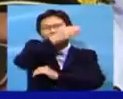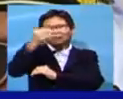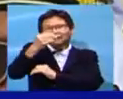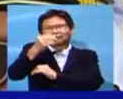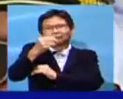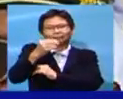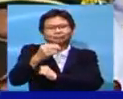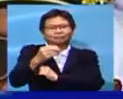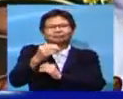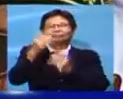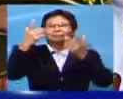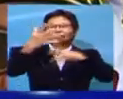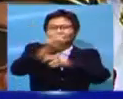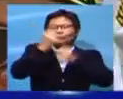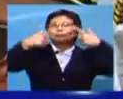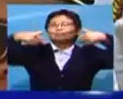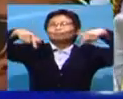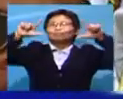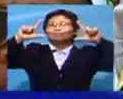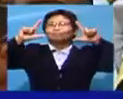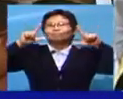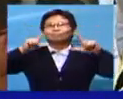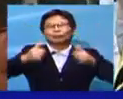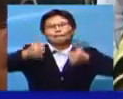merecu kegemilangan yang